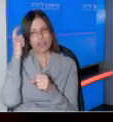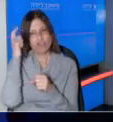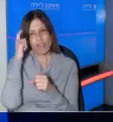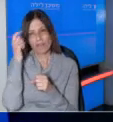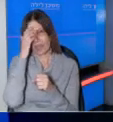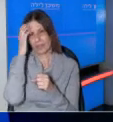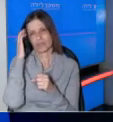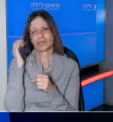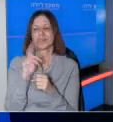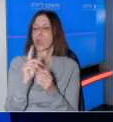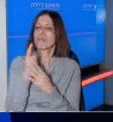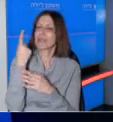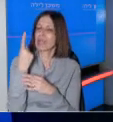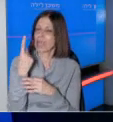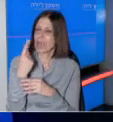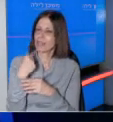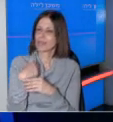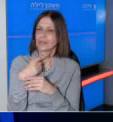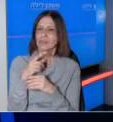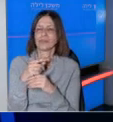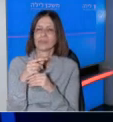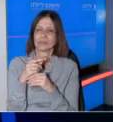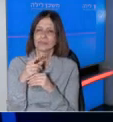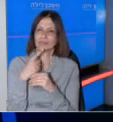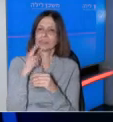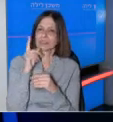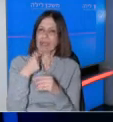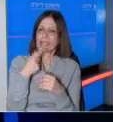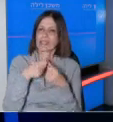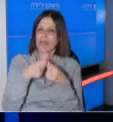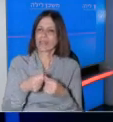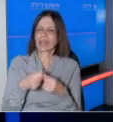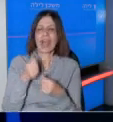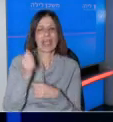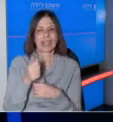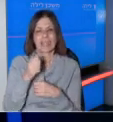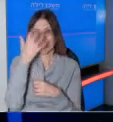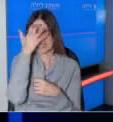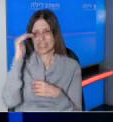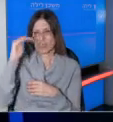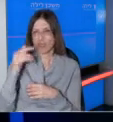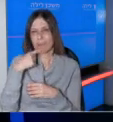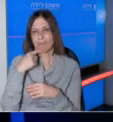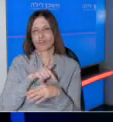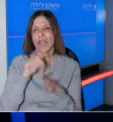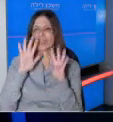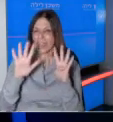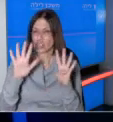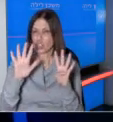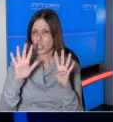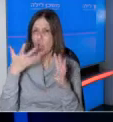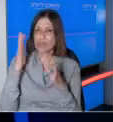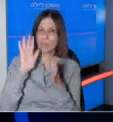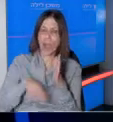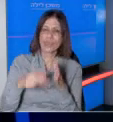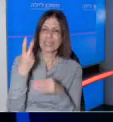הרי זה לא מקרה אחד נגד חיילים. אני גם צריך להגיד, חבר הכנסת בצלאל סמוטריץ' היום מצייץ שבתשע, עוד